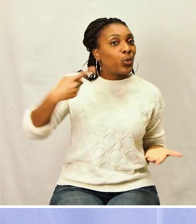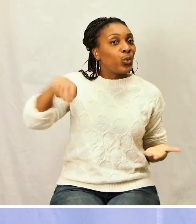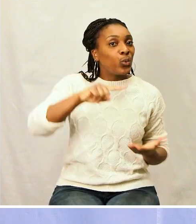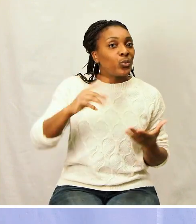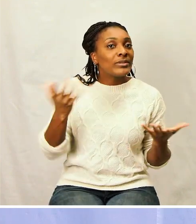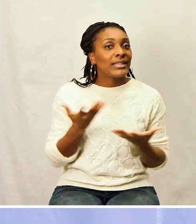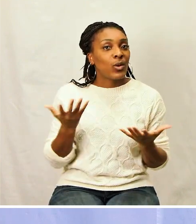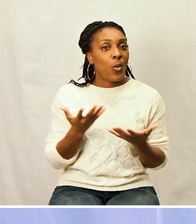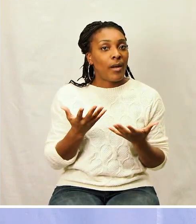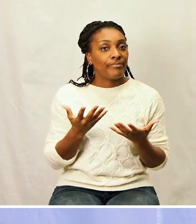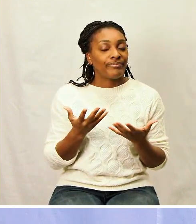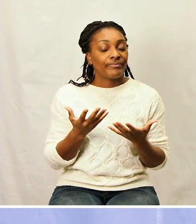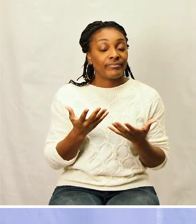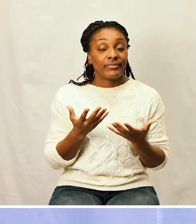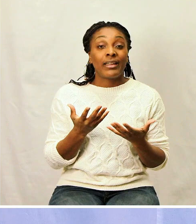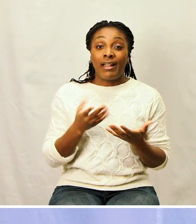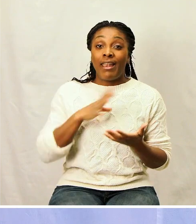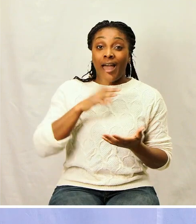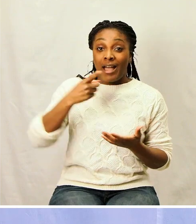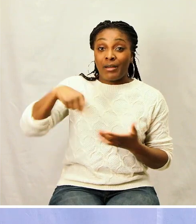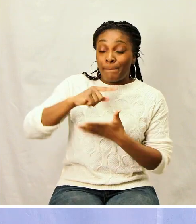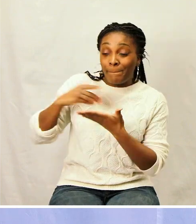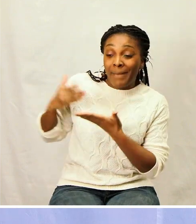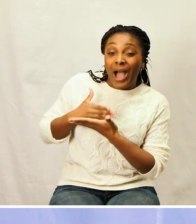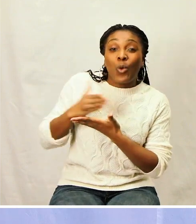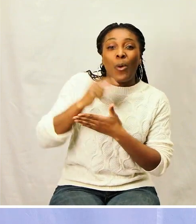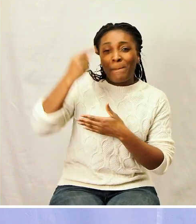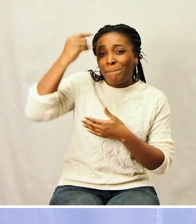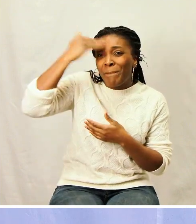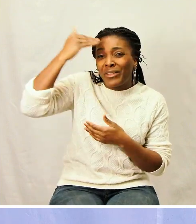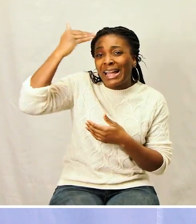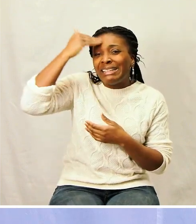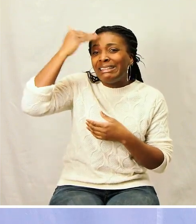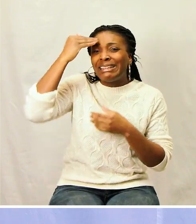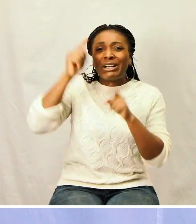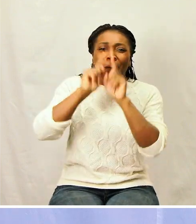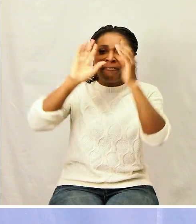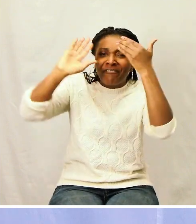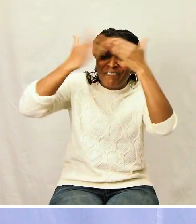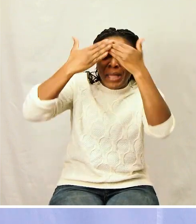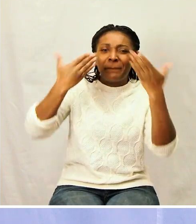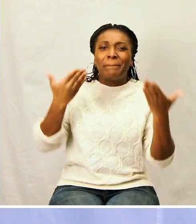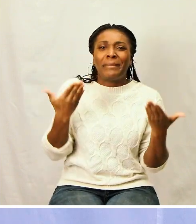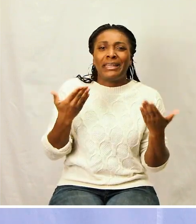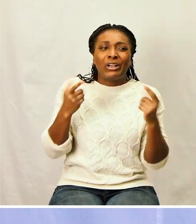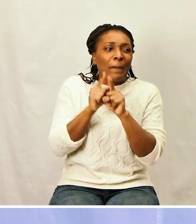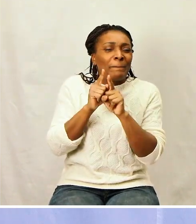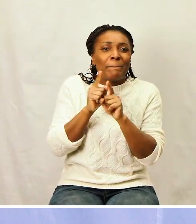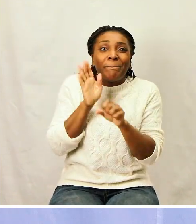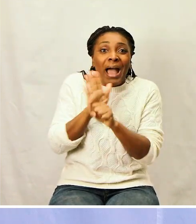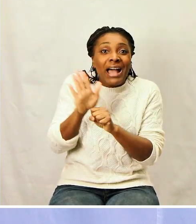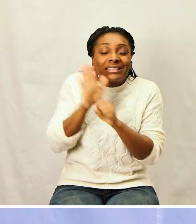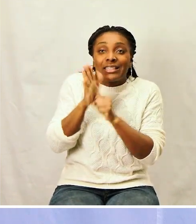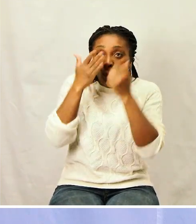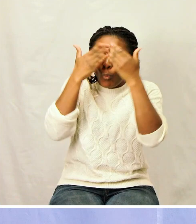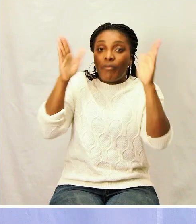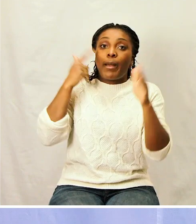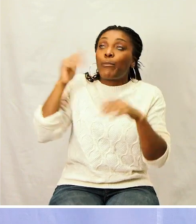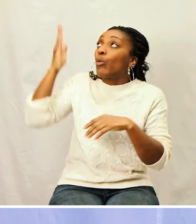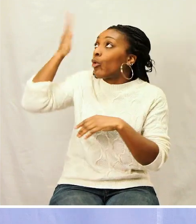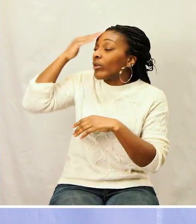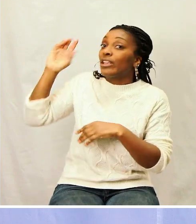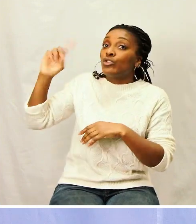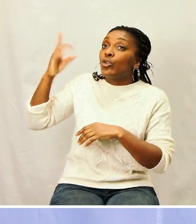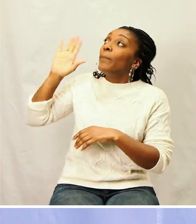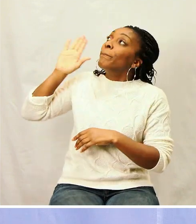bien parfois dans notre parcours on a une mentalité qui est étriquée une mentalité qui est tordue et une une mentalité qui nous empêche de connaître Dieu tel qu'il est